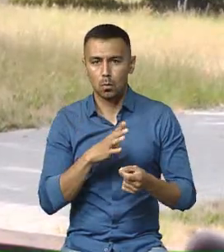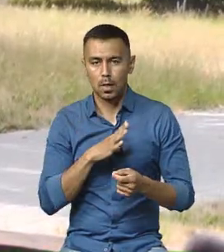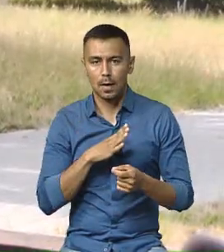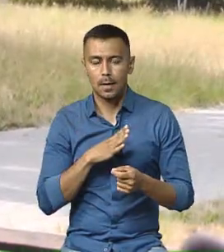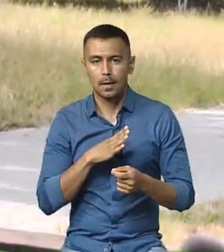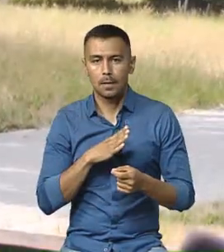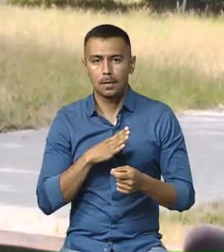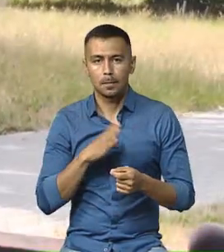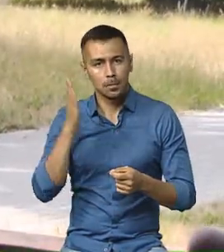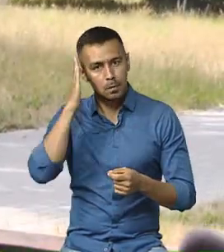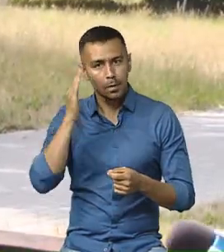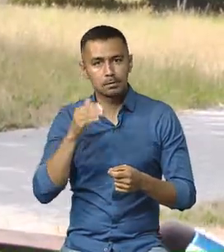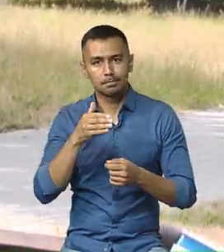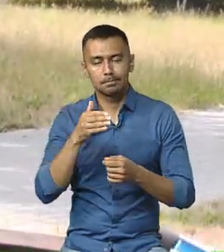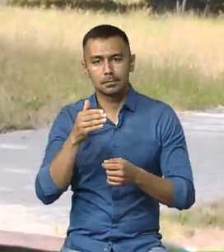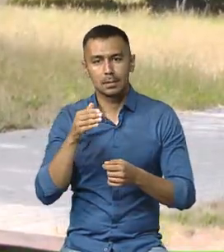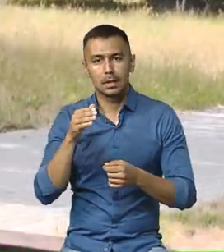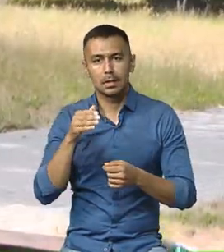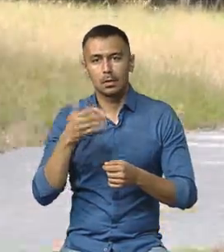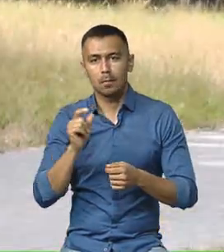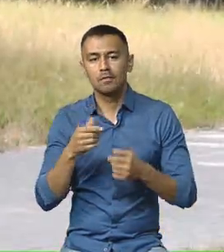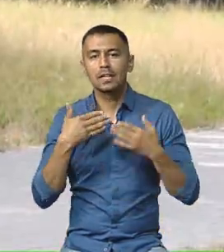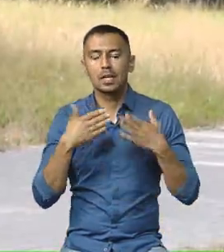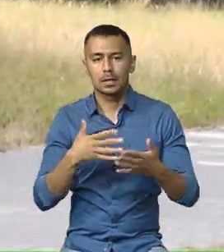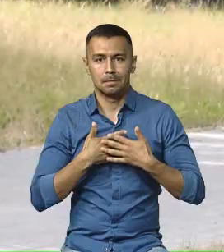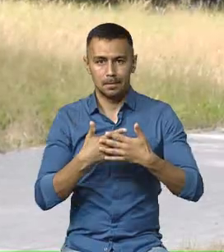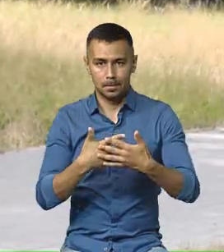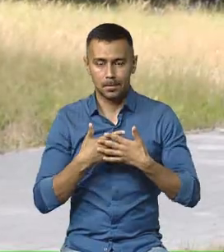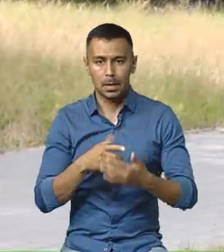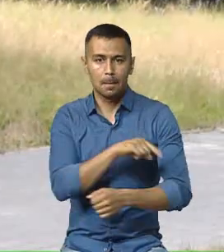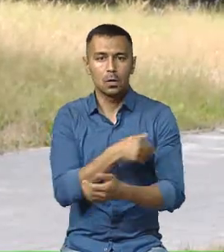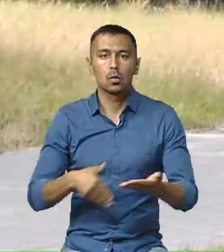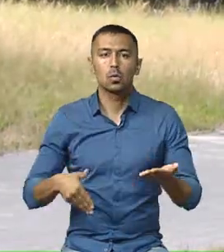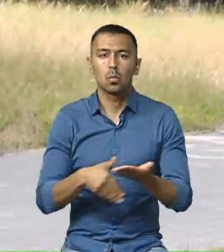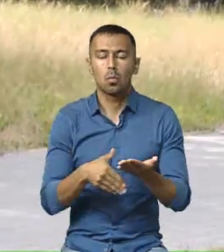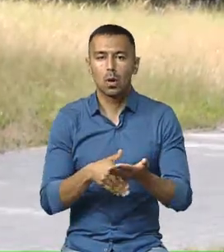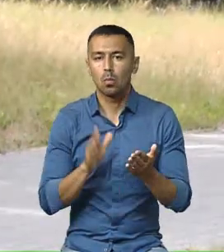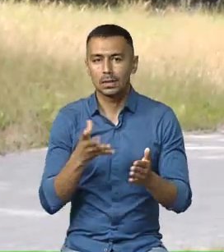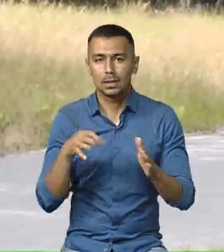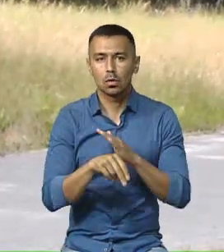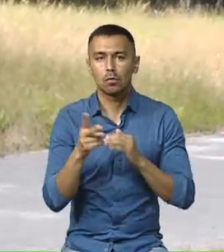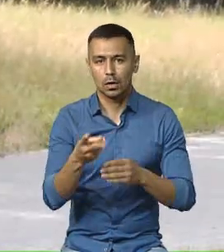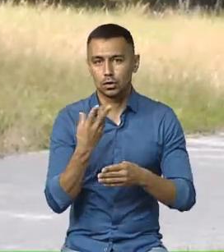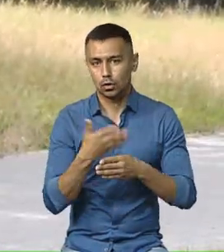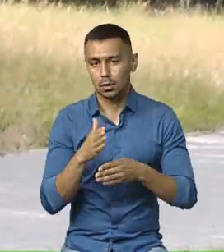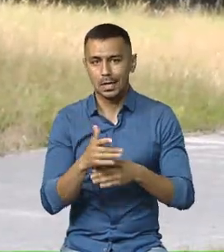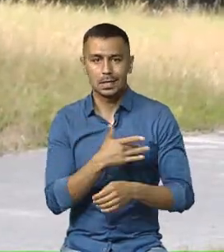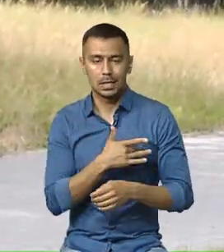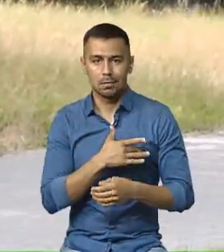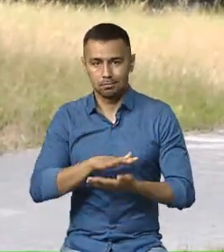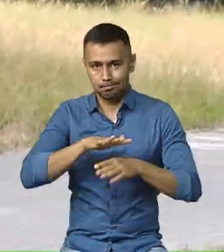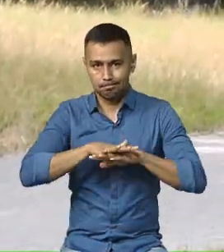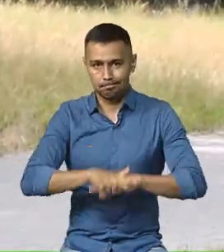голова назад, для того, щоб відкрити дихальні шляхи. Домедична допомога у нас буде складатися з двох аспектів – це серцево-легеневої